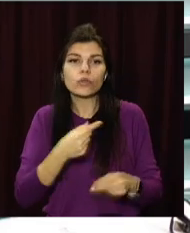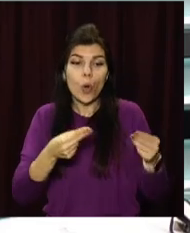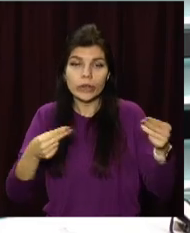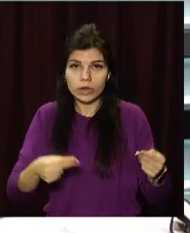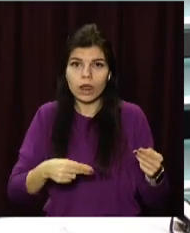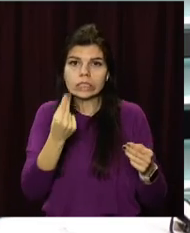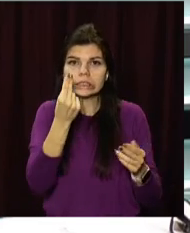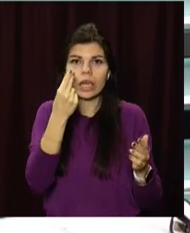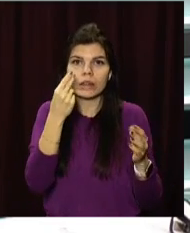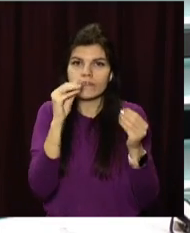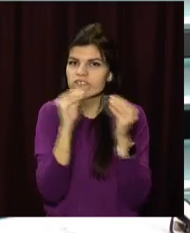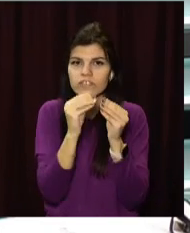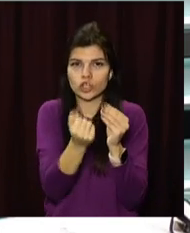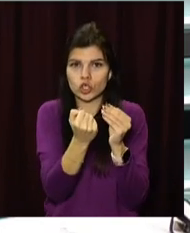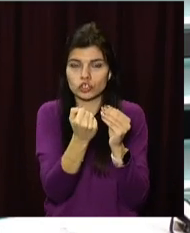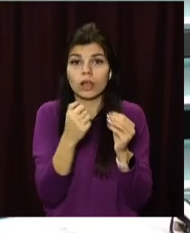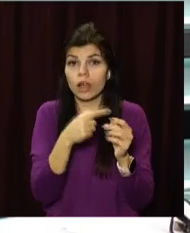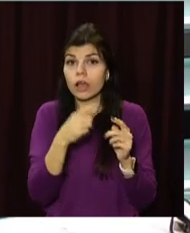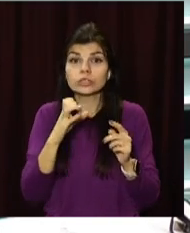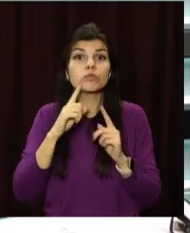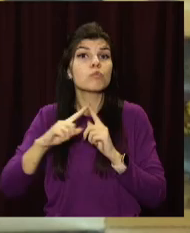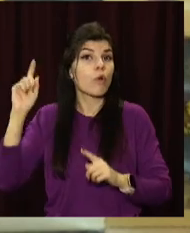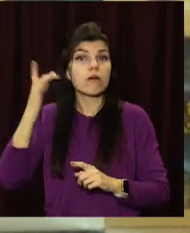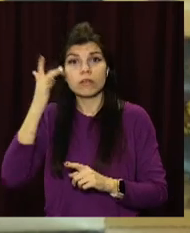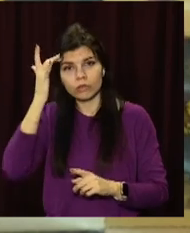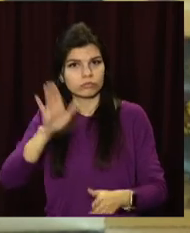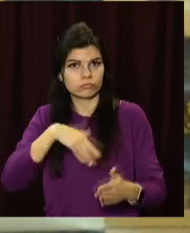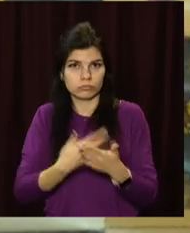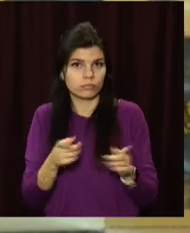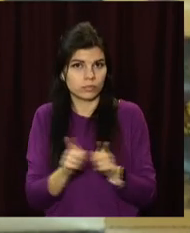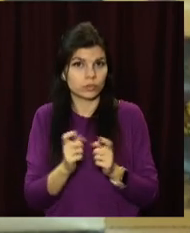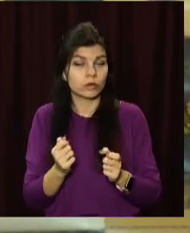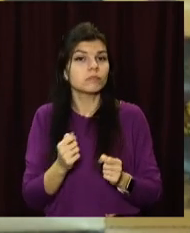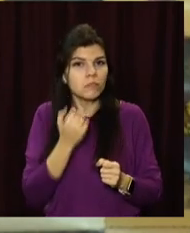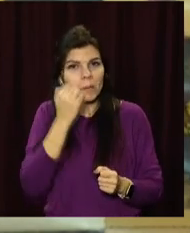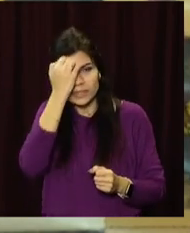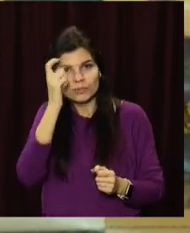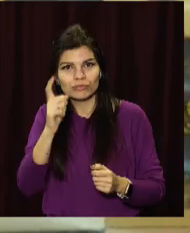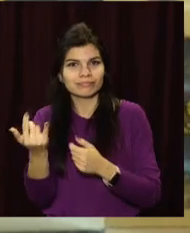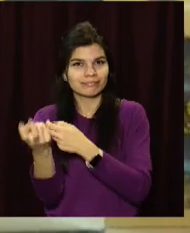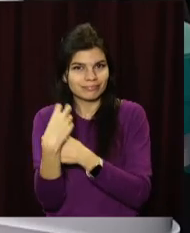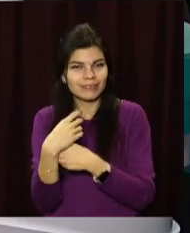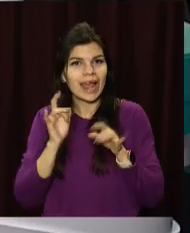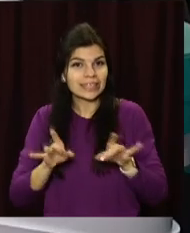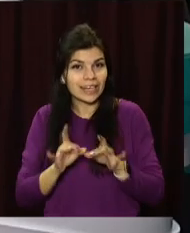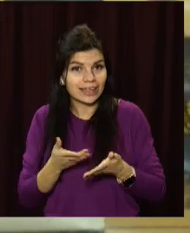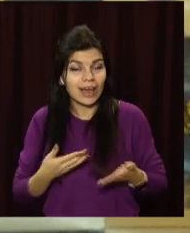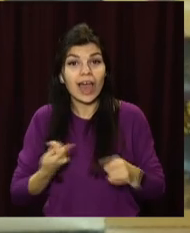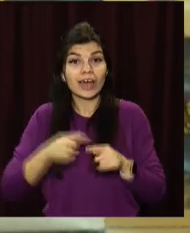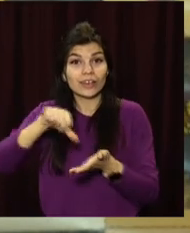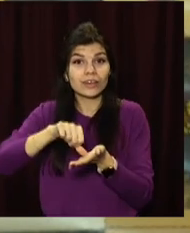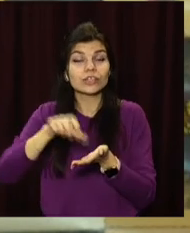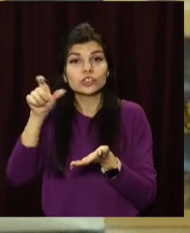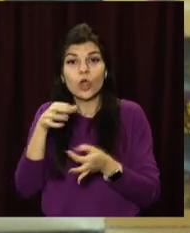рік не зміниться. І такий, це на ринку вже існує з минулого літа. Дякую вам. Дякую за інформацію, за те, що сьогодні до нас завітали. У